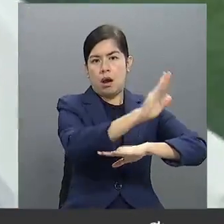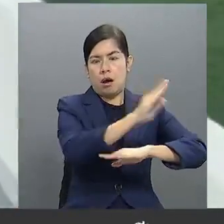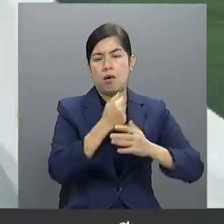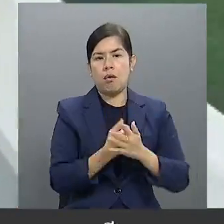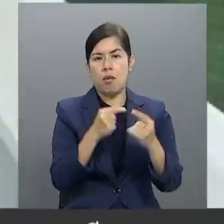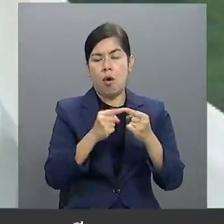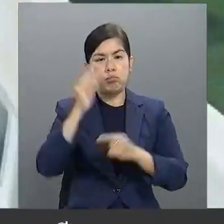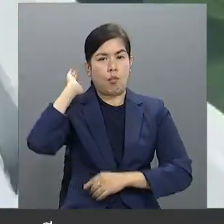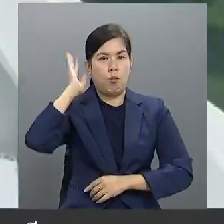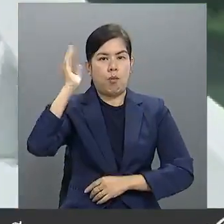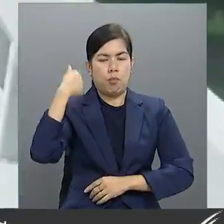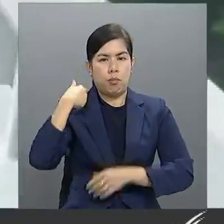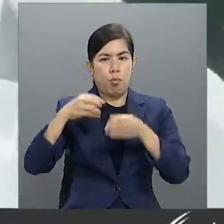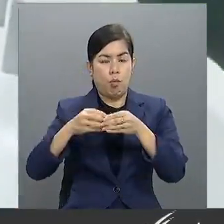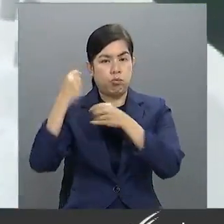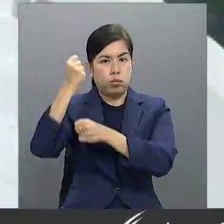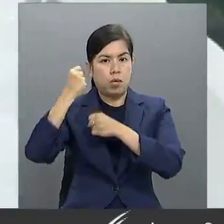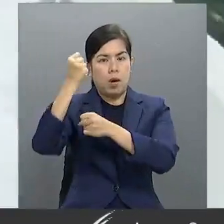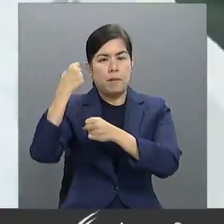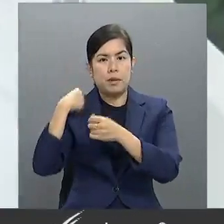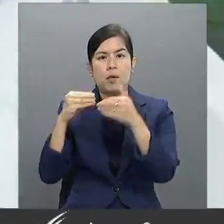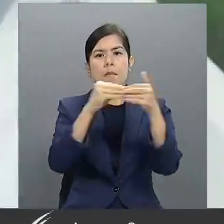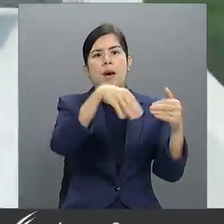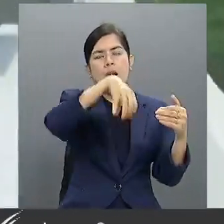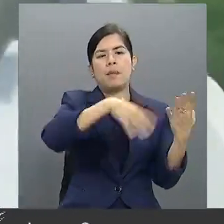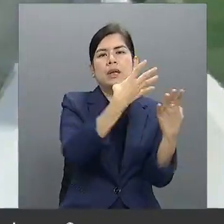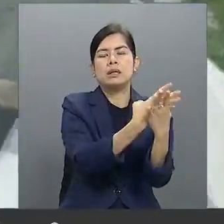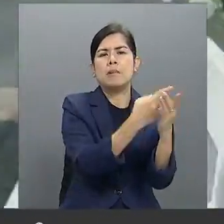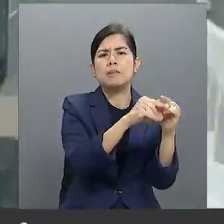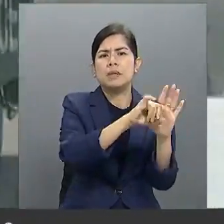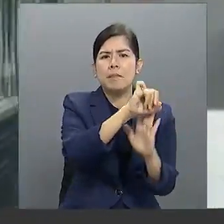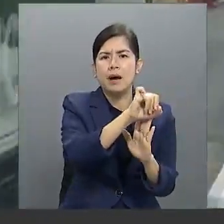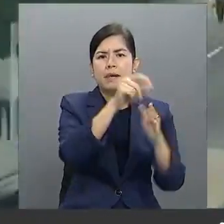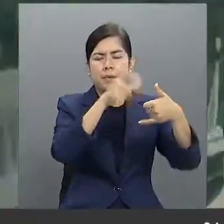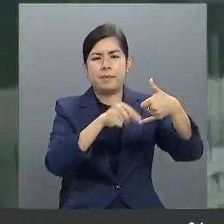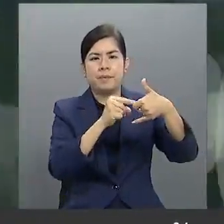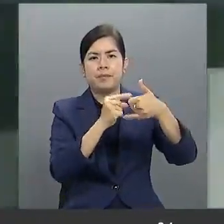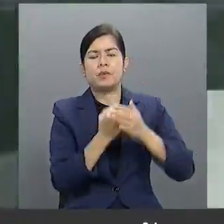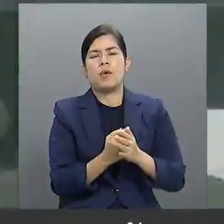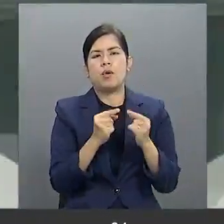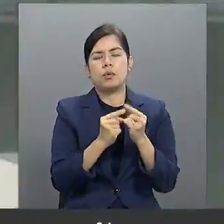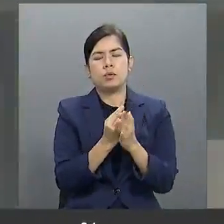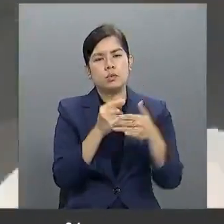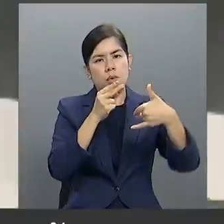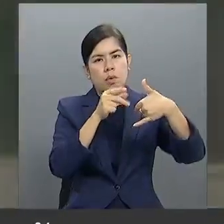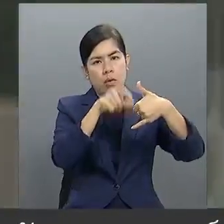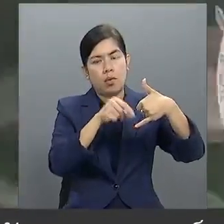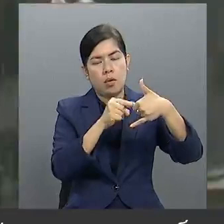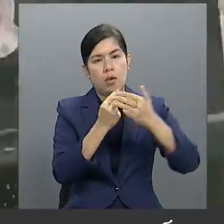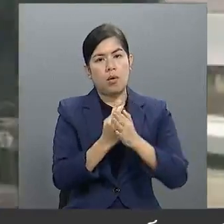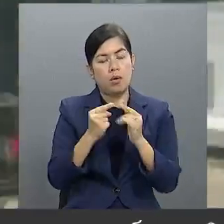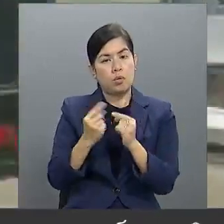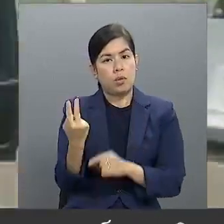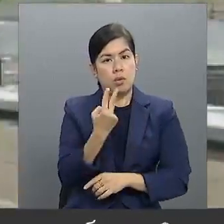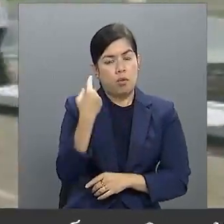เรือนจำเชียงใหม่นางสาวปนัสอยานายผลิตและนายณัฐชนนเป็นต้นยังไม่รวมผู้ที่ถูกควบคุมตัวจัดการ